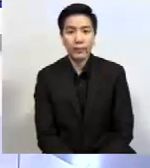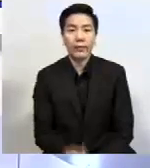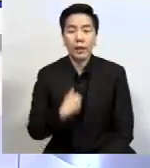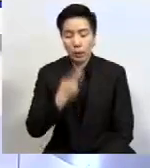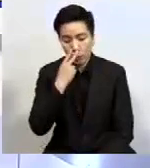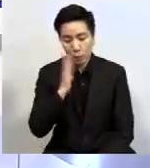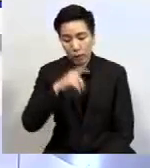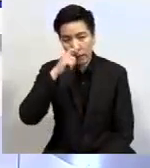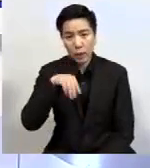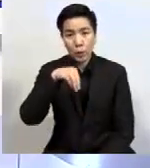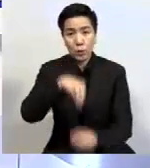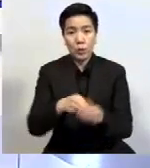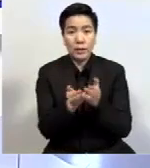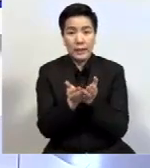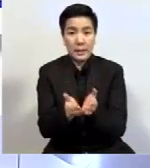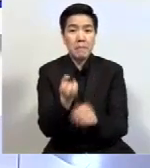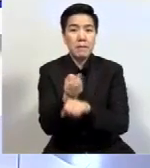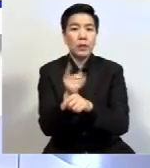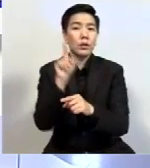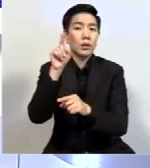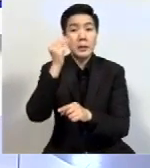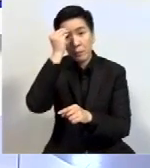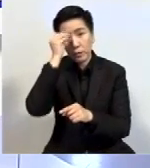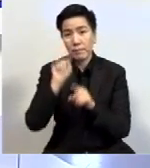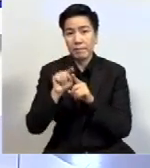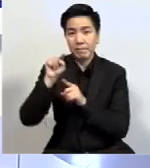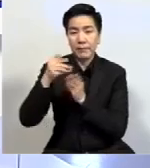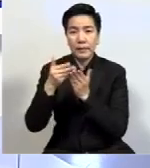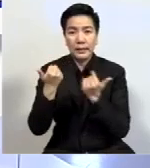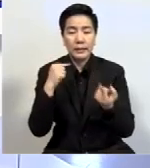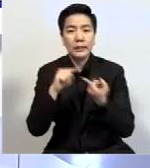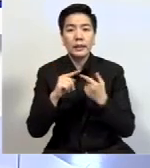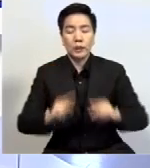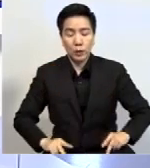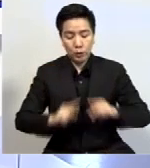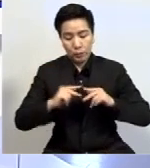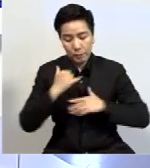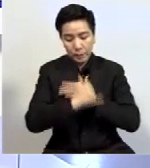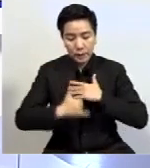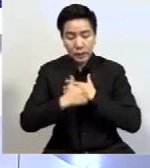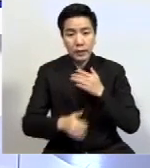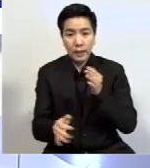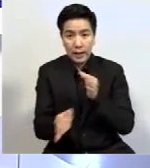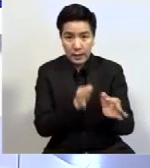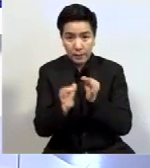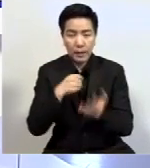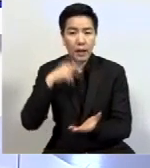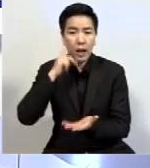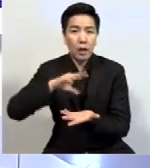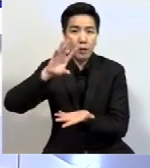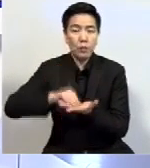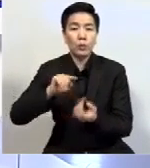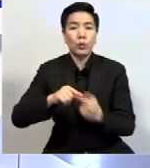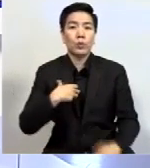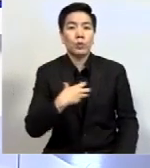ส่วนการดูแลคนไทยบนเรือ Diamond Princess ที่ญี่ปุ่นนะคะล่าสุดในส่วนของกระทรวงการต่างประเทศก็ชี้แจงค่ะว่าได้มีการรับรายงานจากสถ